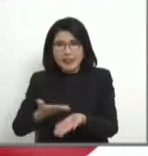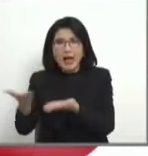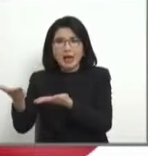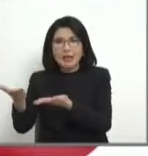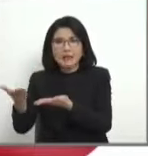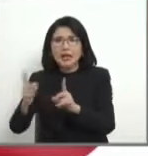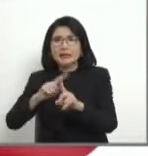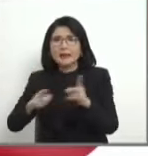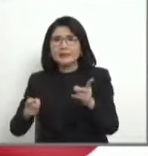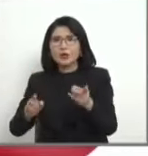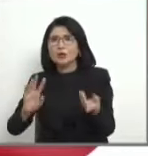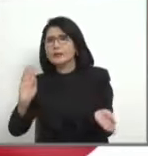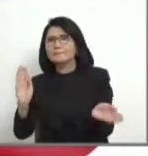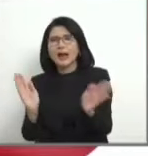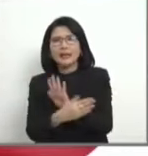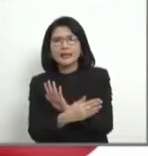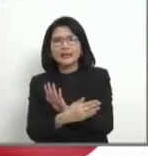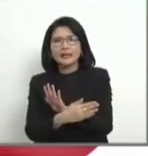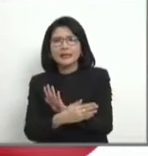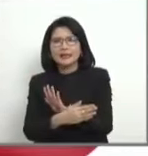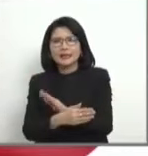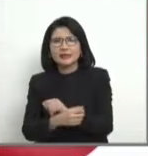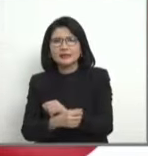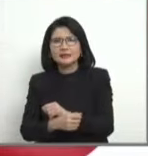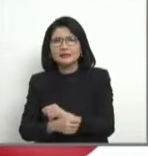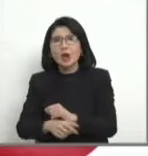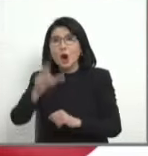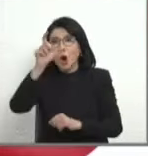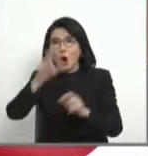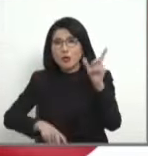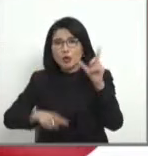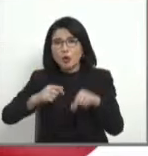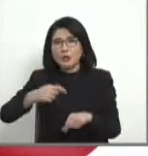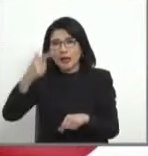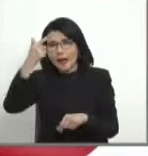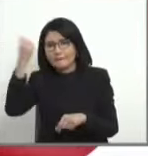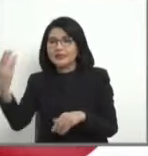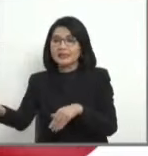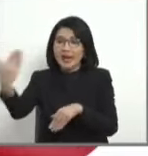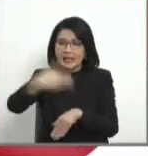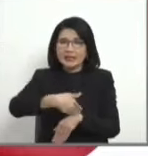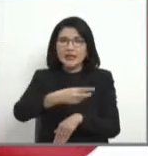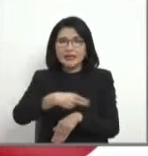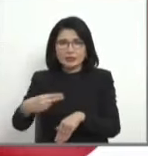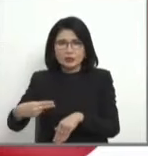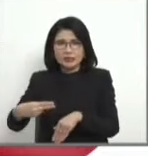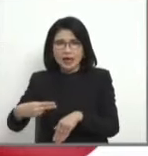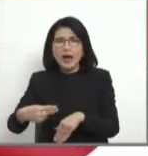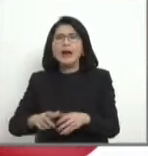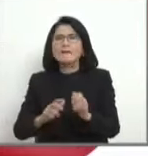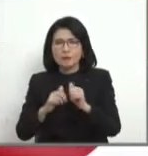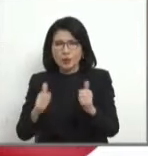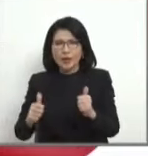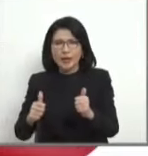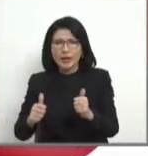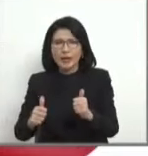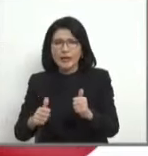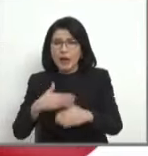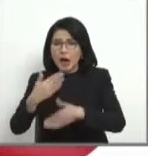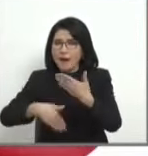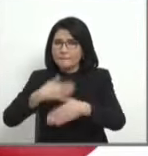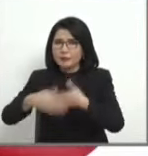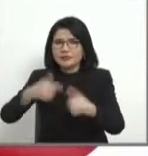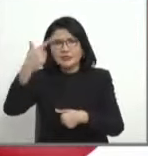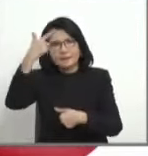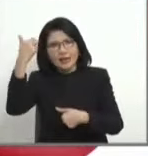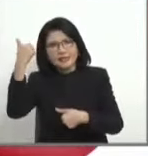bila dibalik, profesor yang dibawa ke sini, institusinya dibawa ke sini juga tidak masalah. Karena dengan begitu proses belajar itu